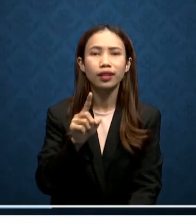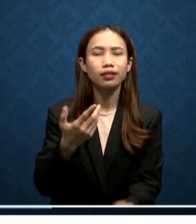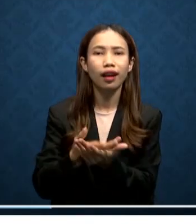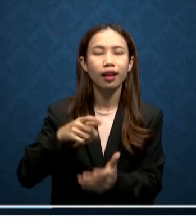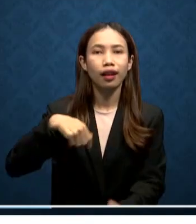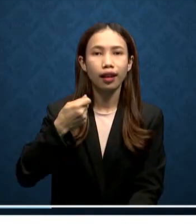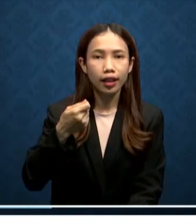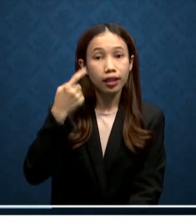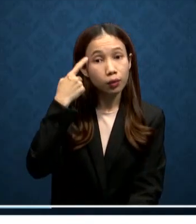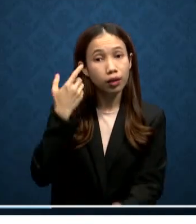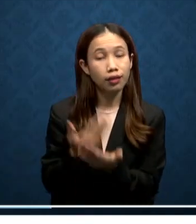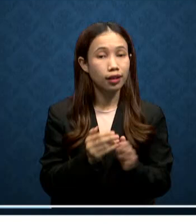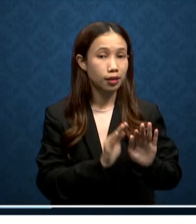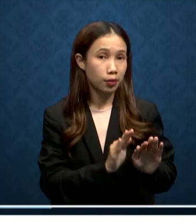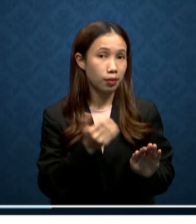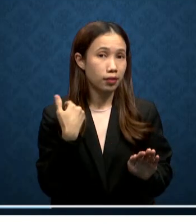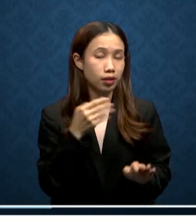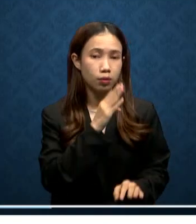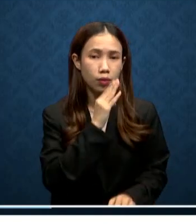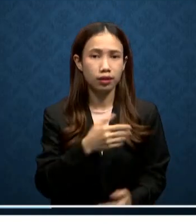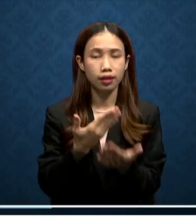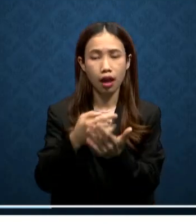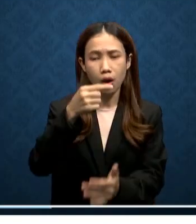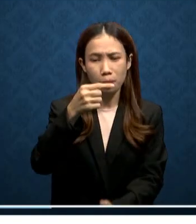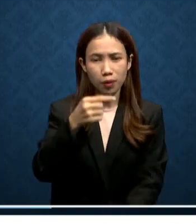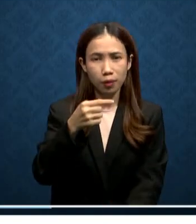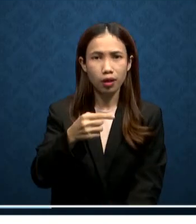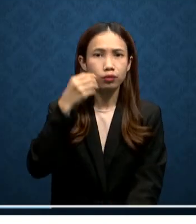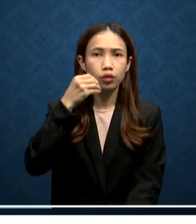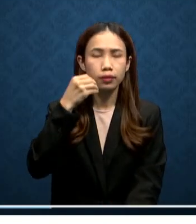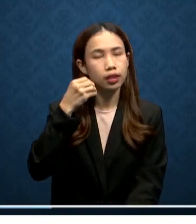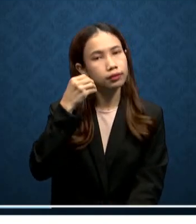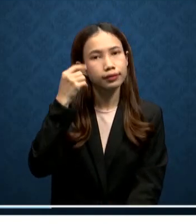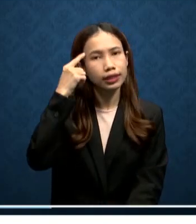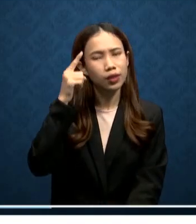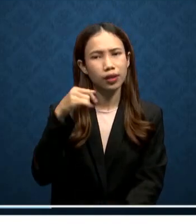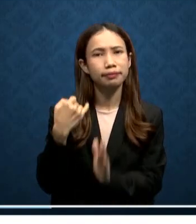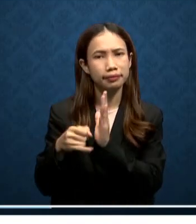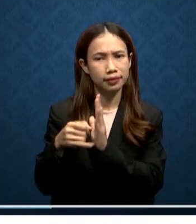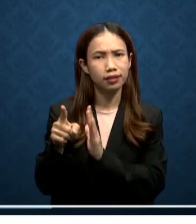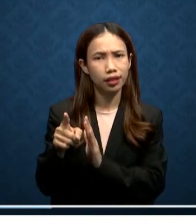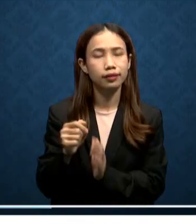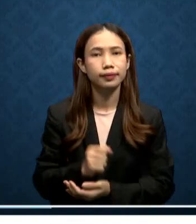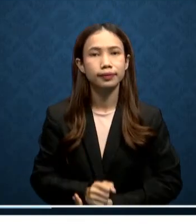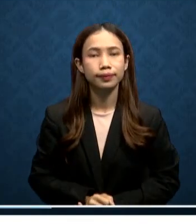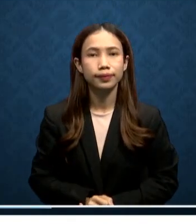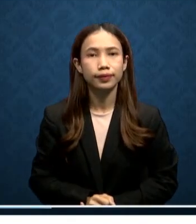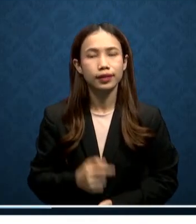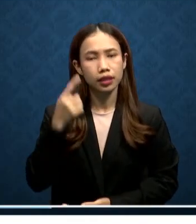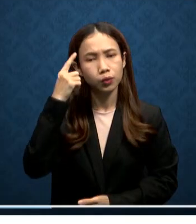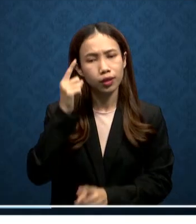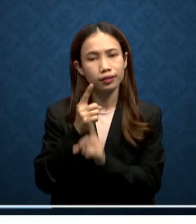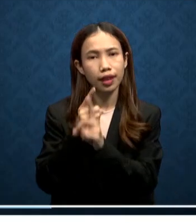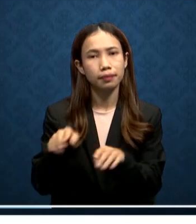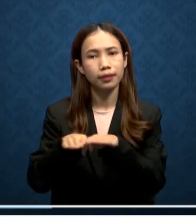ท่านอาจจะมีเงินสะสมผมบอกถ้าติดลบไปอย่างนี้เมันเอ่อไม่น่าจะถูกต้องตามเอ่อหลัก